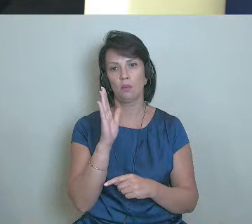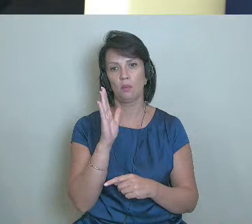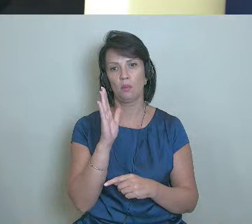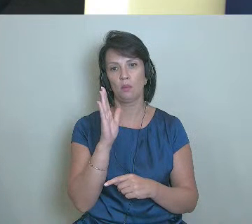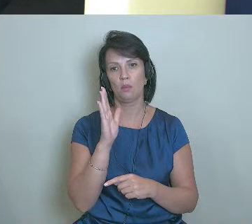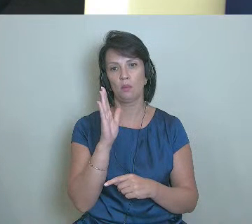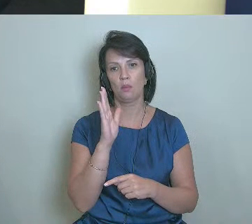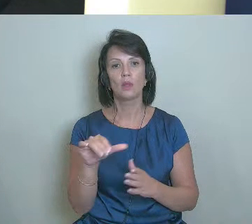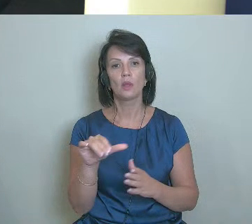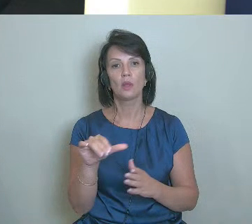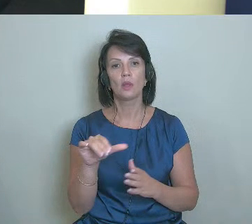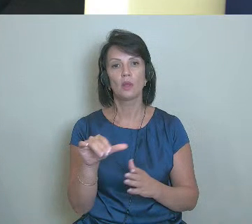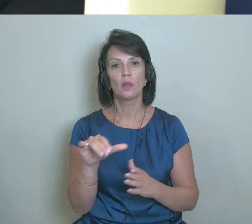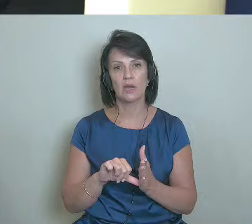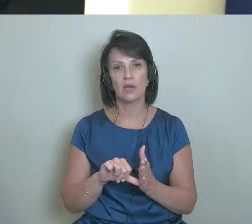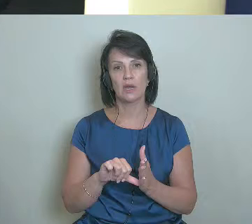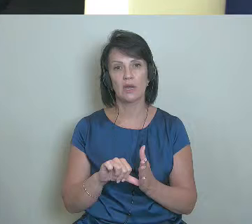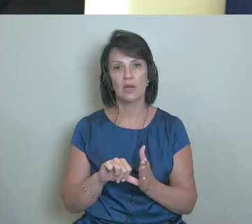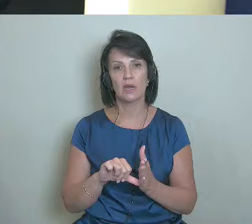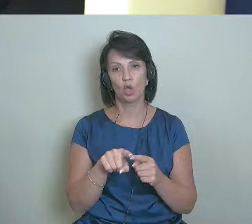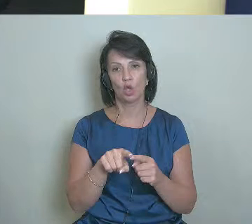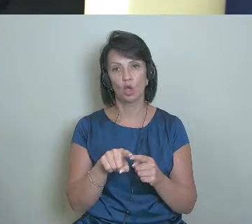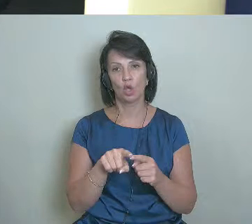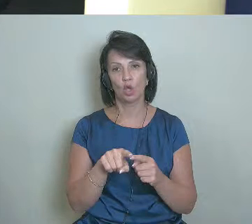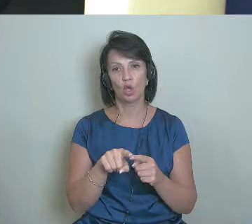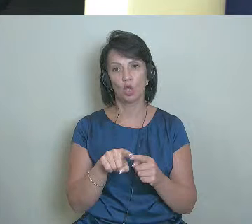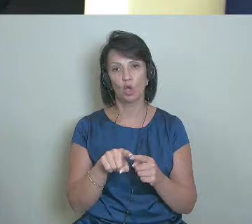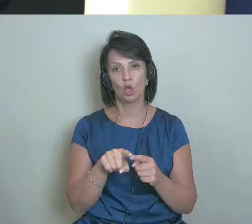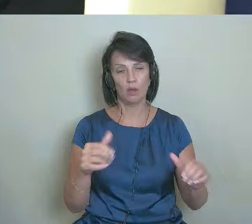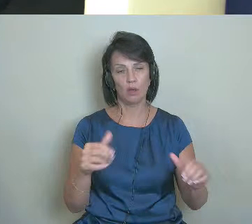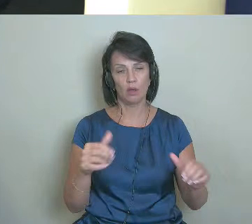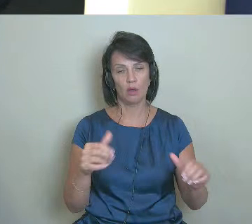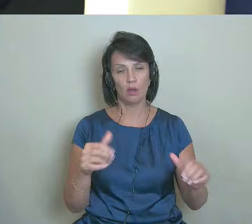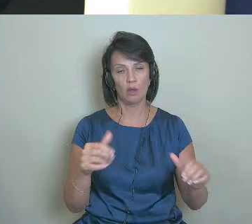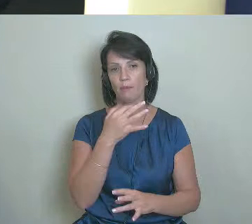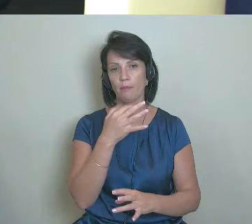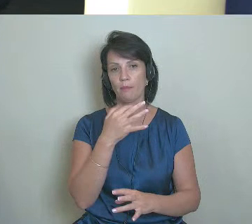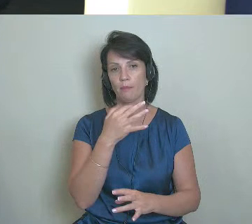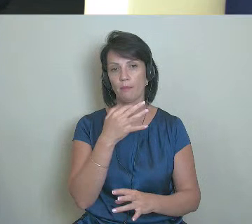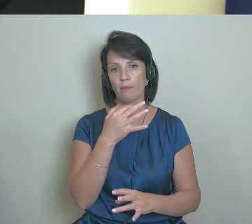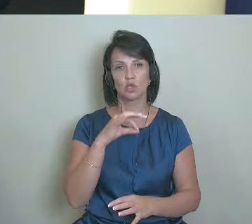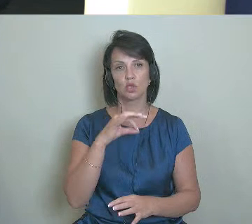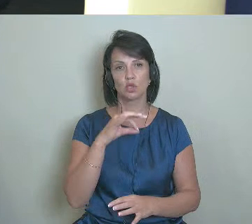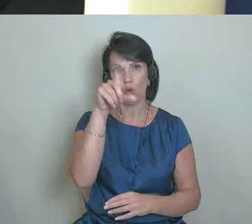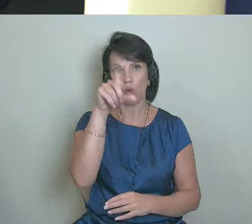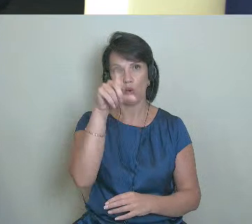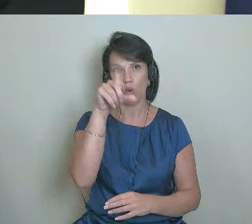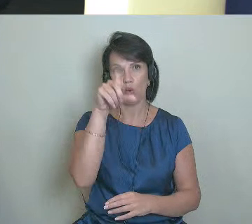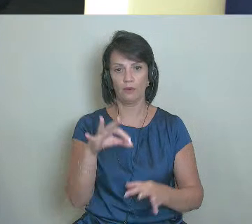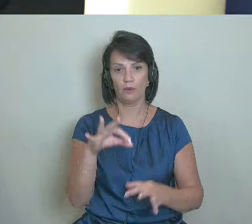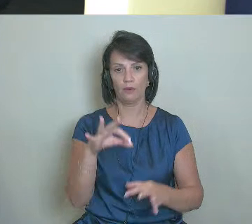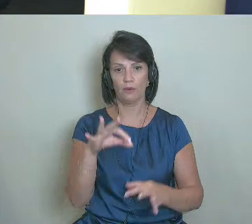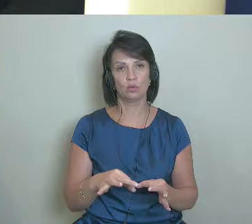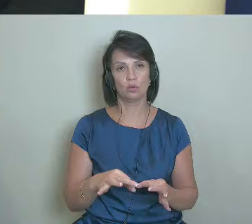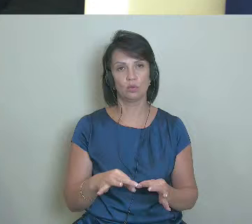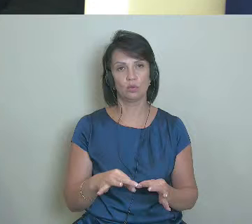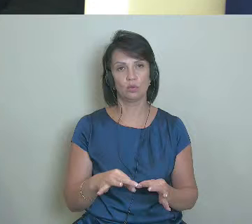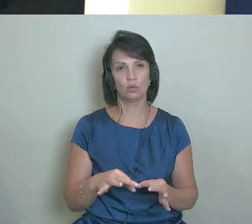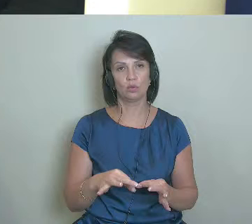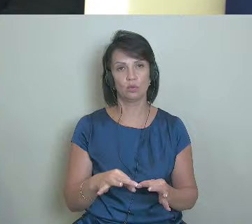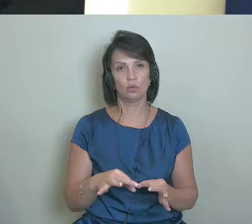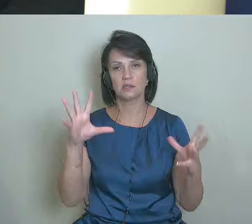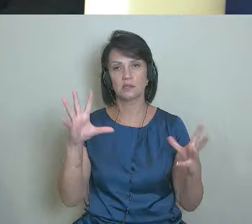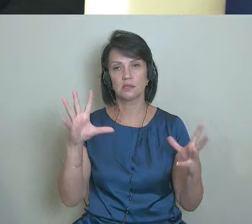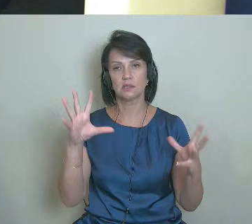буде представляти ту ж дільничу виборчу комісію, яка не має юридичної особи в суді? Тут є дві опції. За загальними